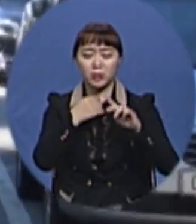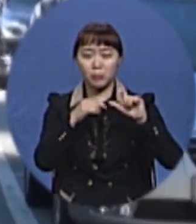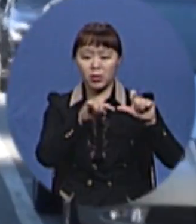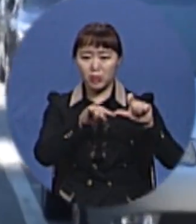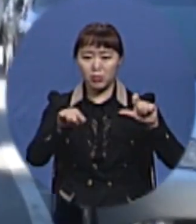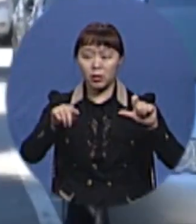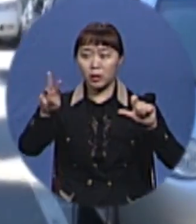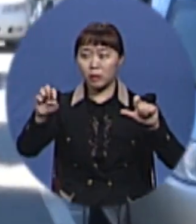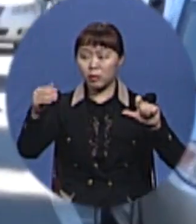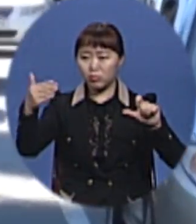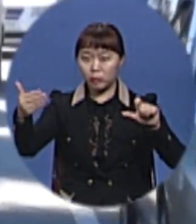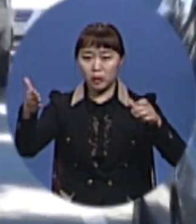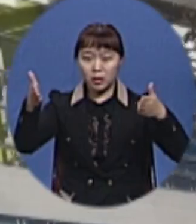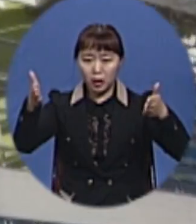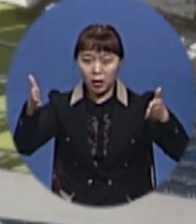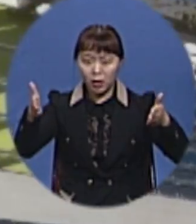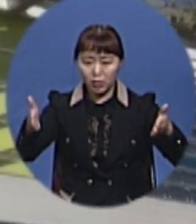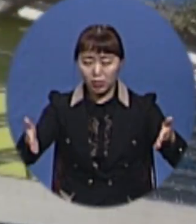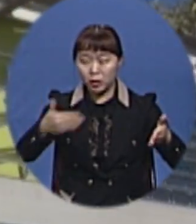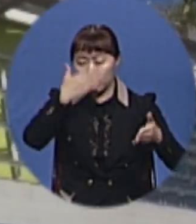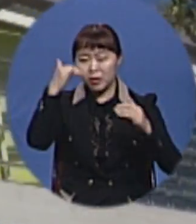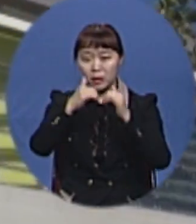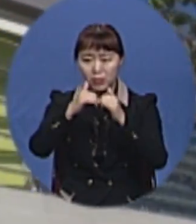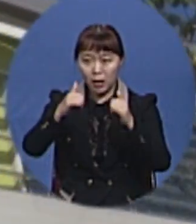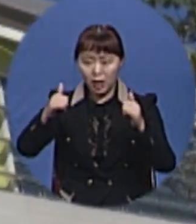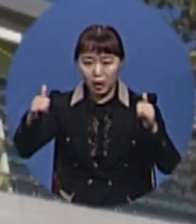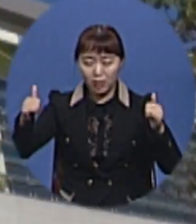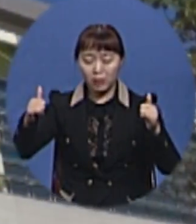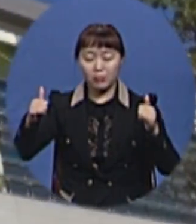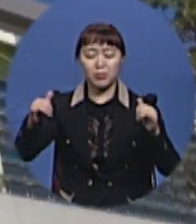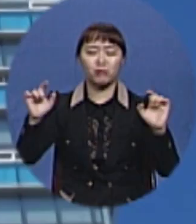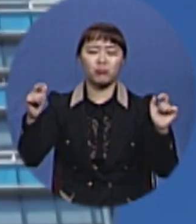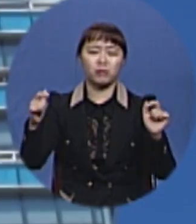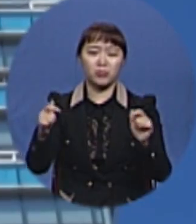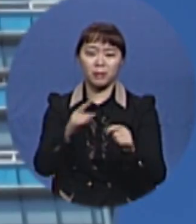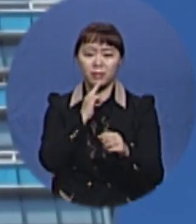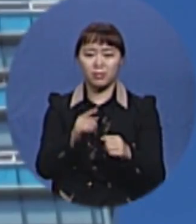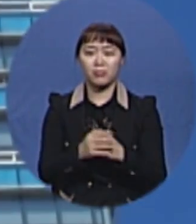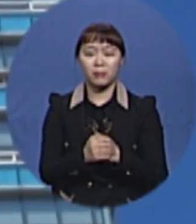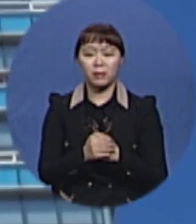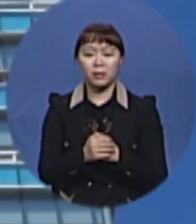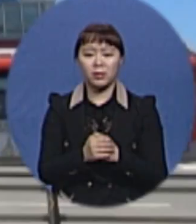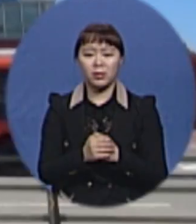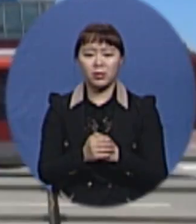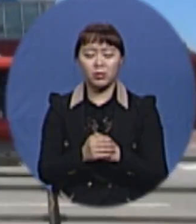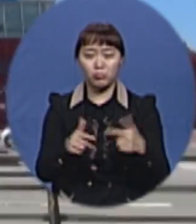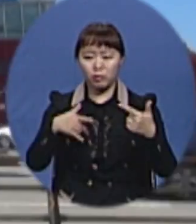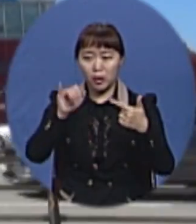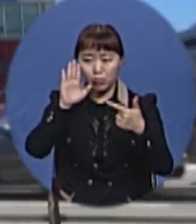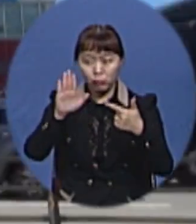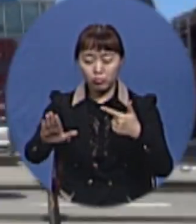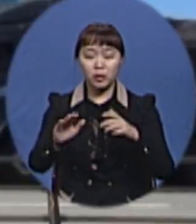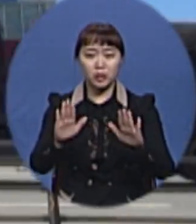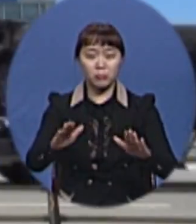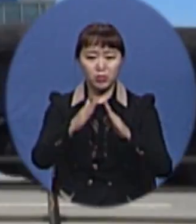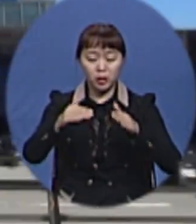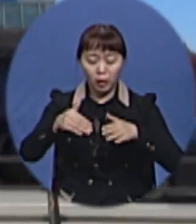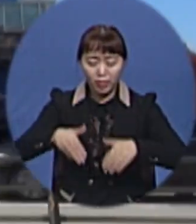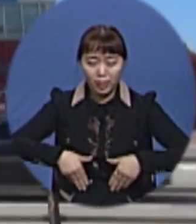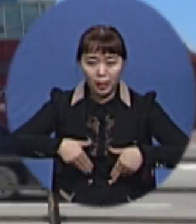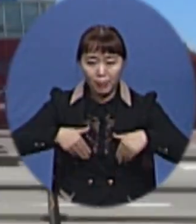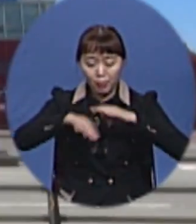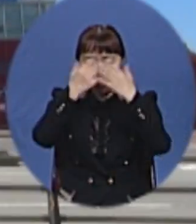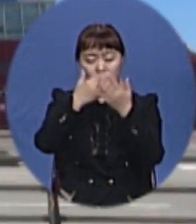15세에서 39세 사이의 청년 인구의 계속되는 감소세입니다. 민선 6기 이후 전남의 전체